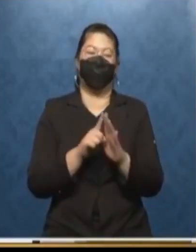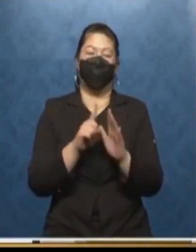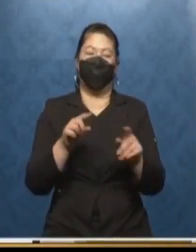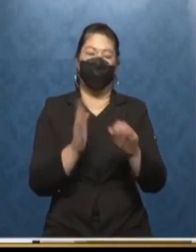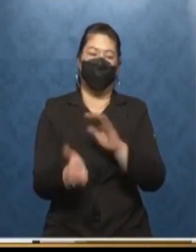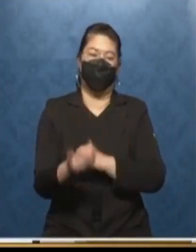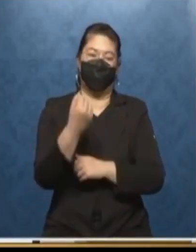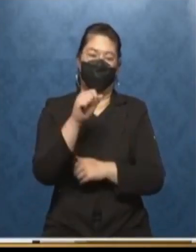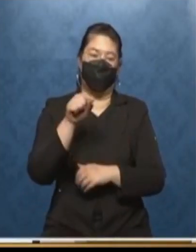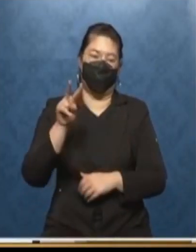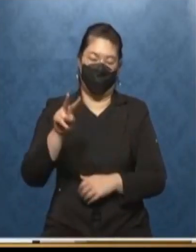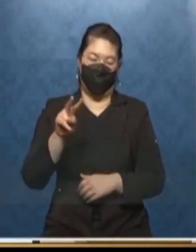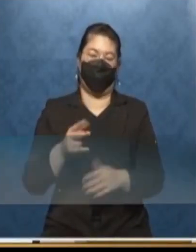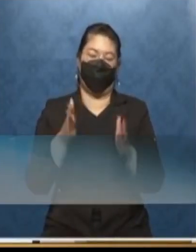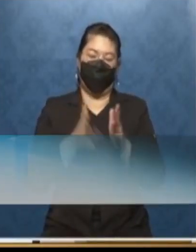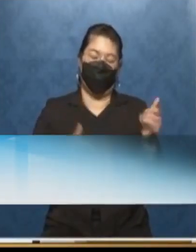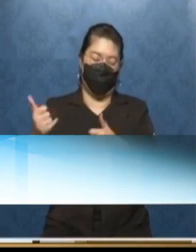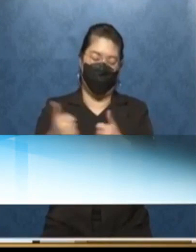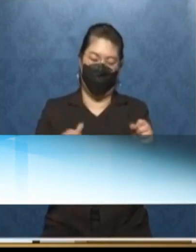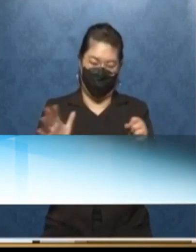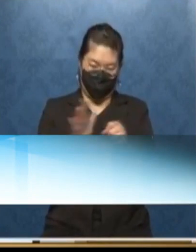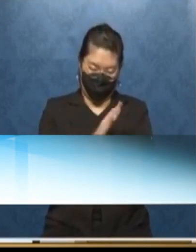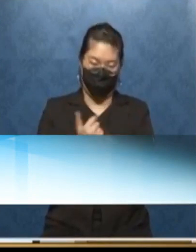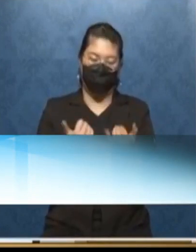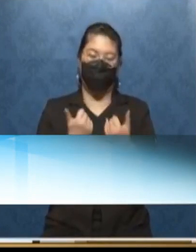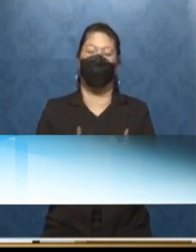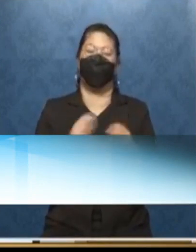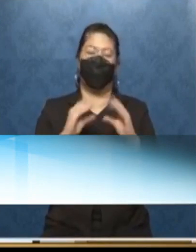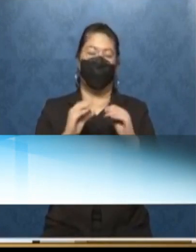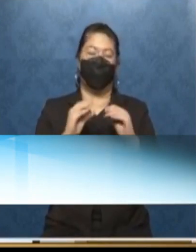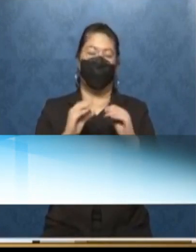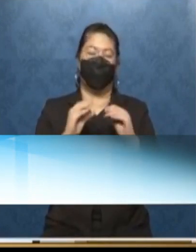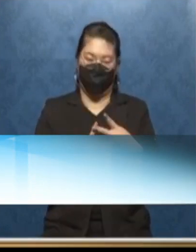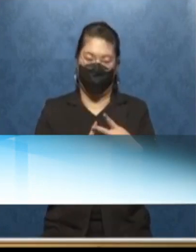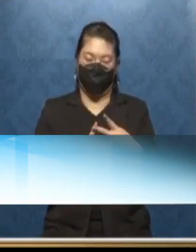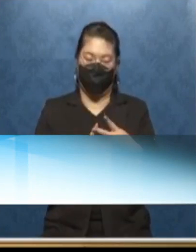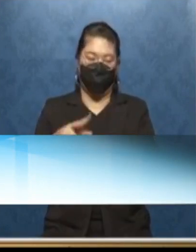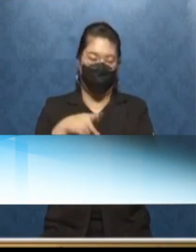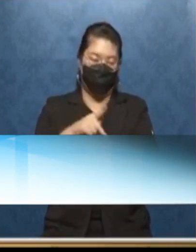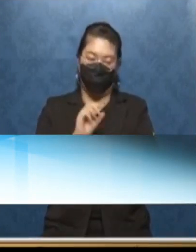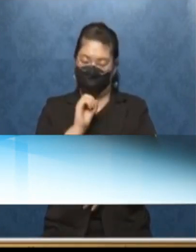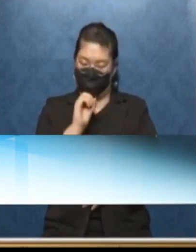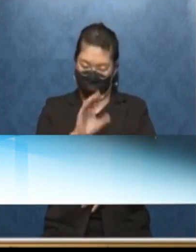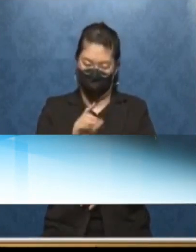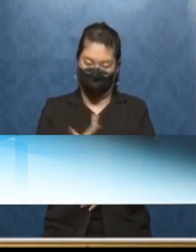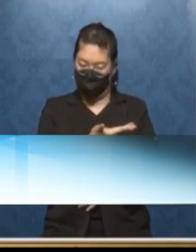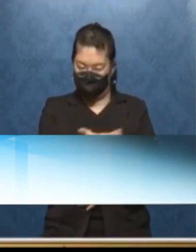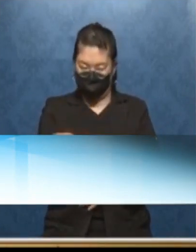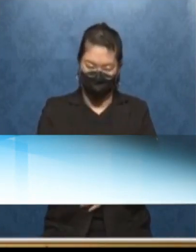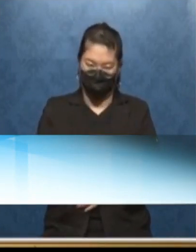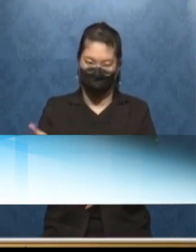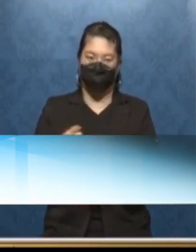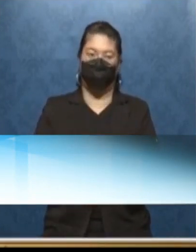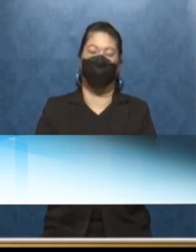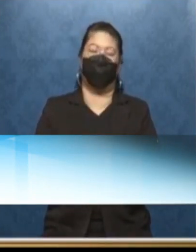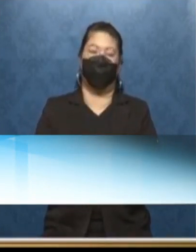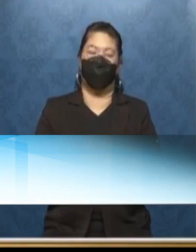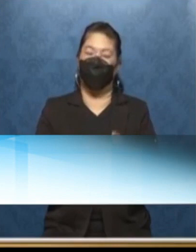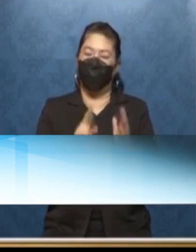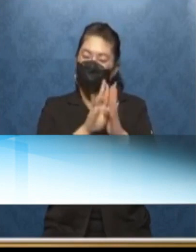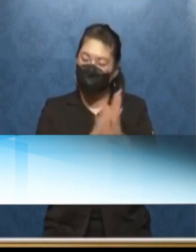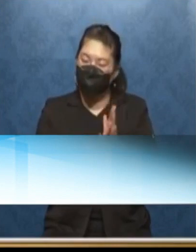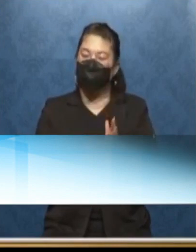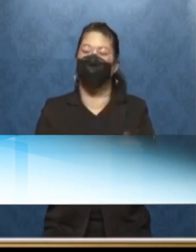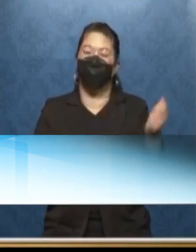สภาผู้แทนราษฎรเพื่อพิจารณาพระราชกำหนดให้อำนาจกระทรวงการคลังกู้เงินเพื่อแก้ไขปัญหาเศรษฐกิจ